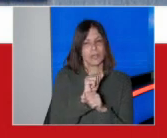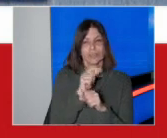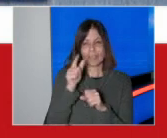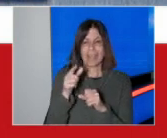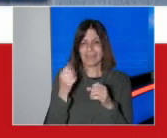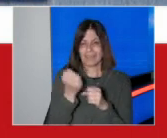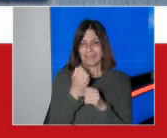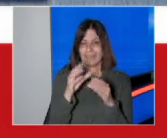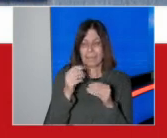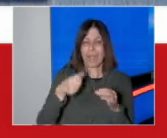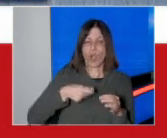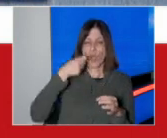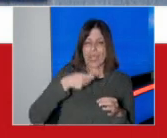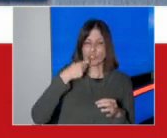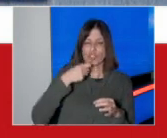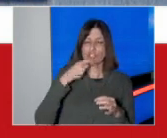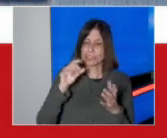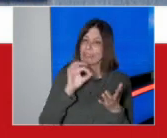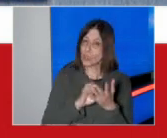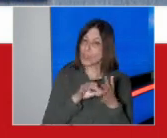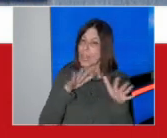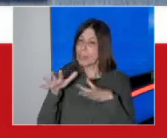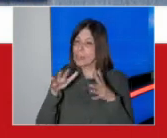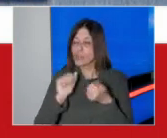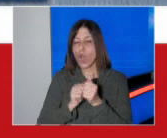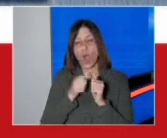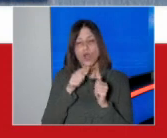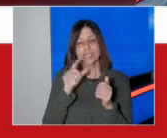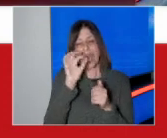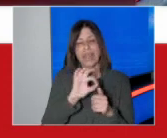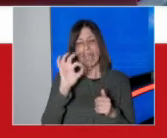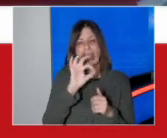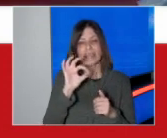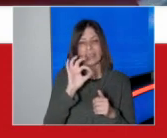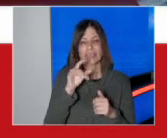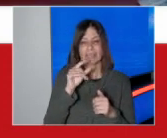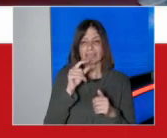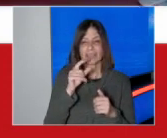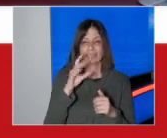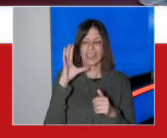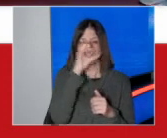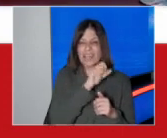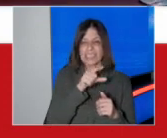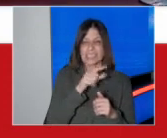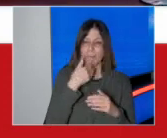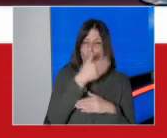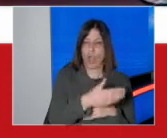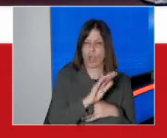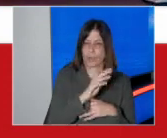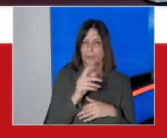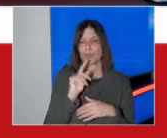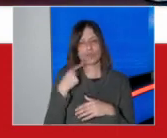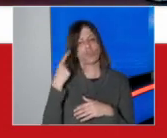עם הקוטג', זה נקודות לממשלה או שזה עדיין נתפס כהצטה מאוחרת? לא, אני חושב